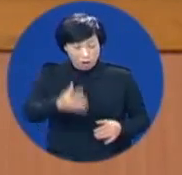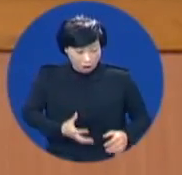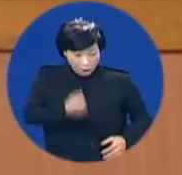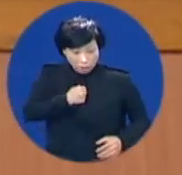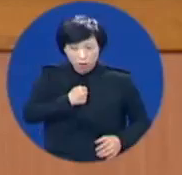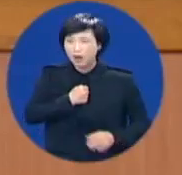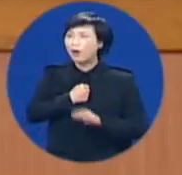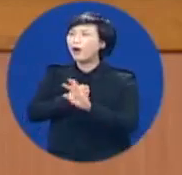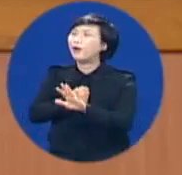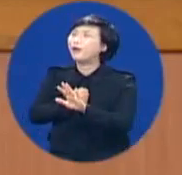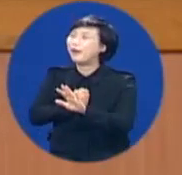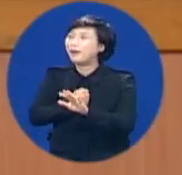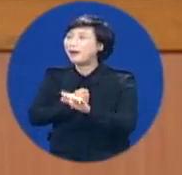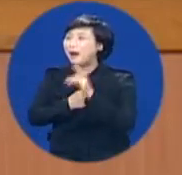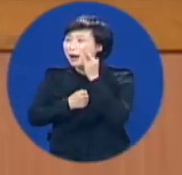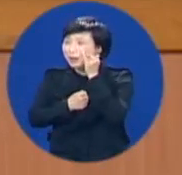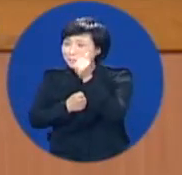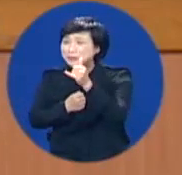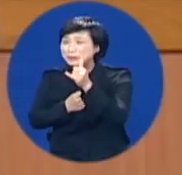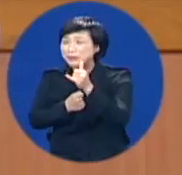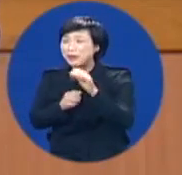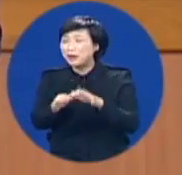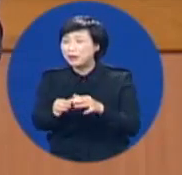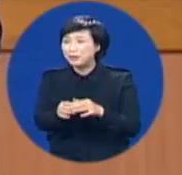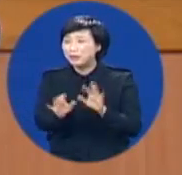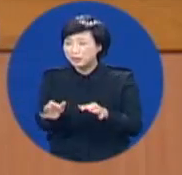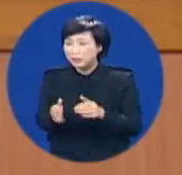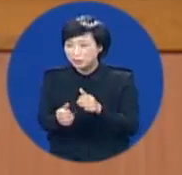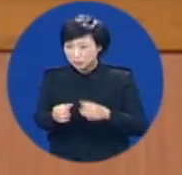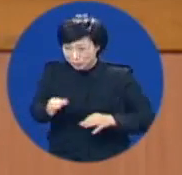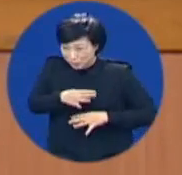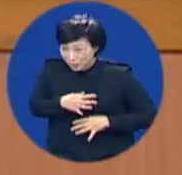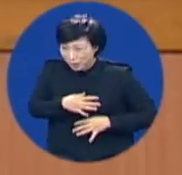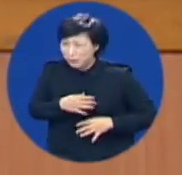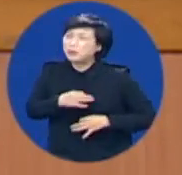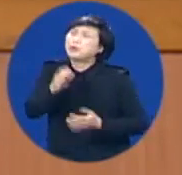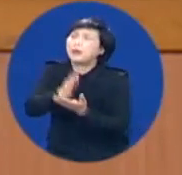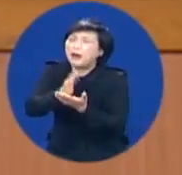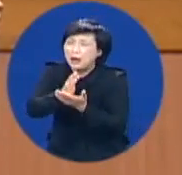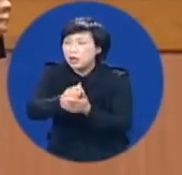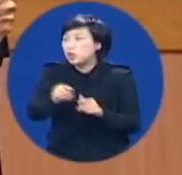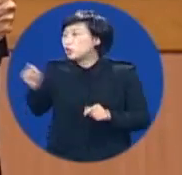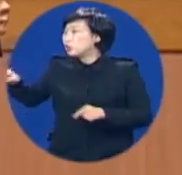아니에요 아버지. 놀라셨어요? 어머니 놀라셨어요? 놀라시지 마세요.